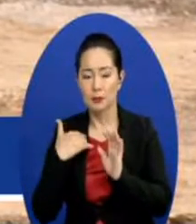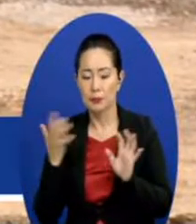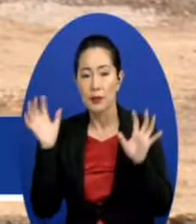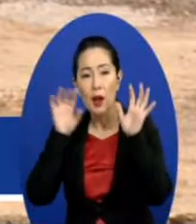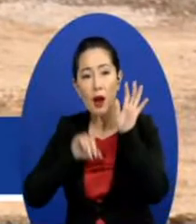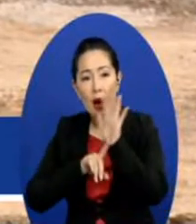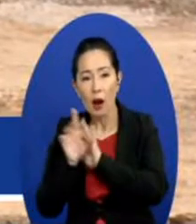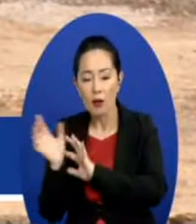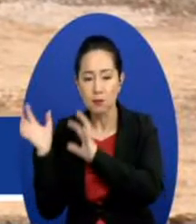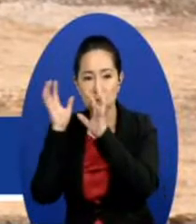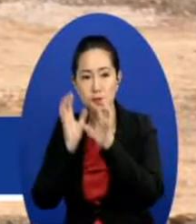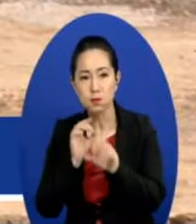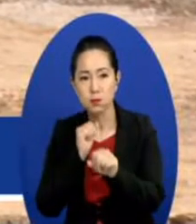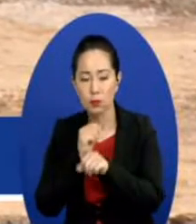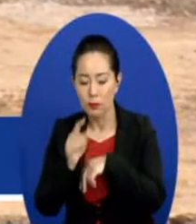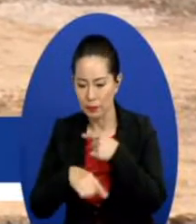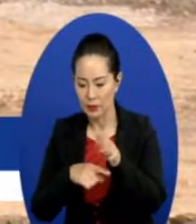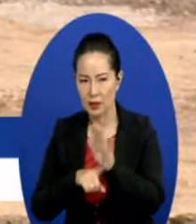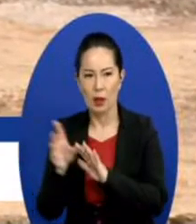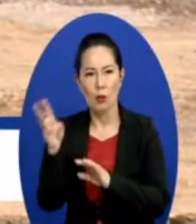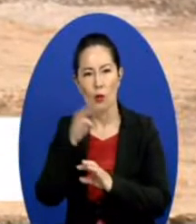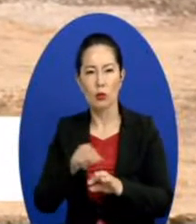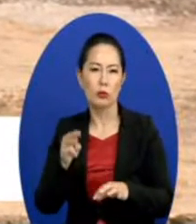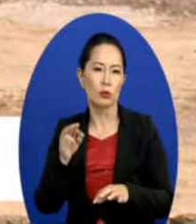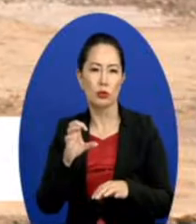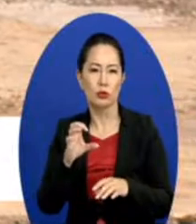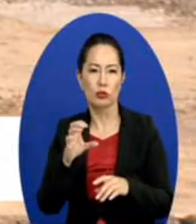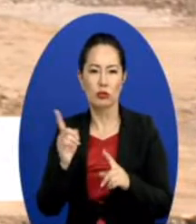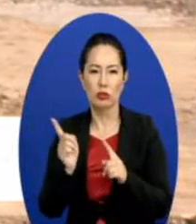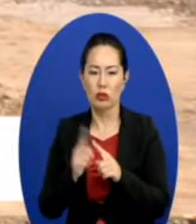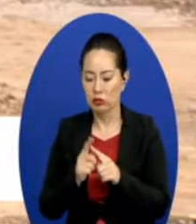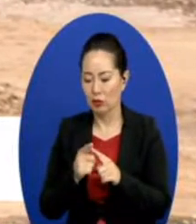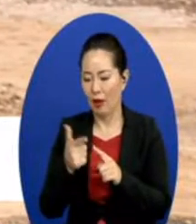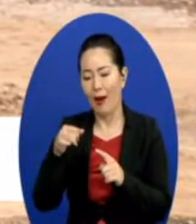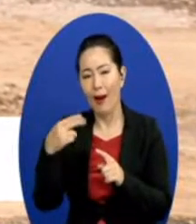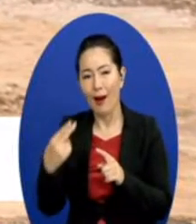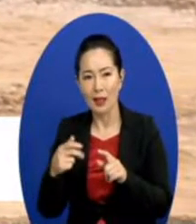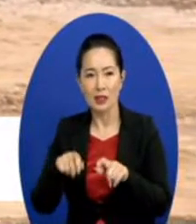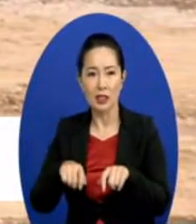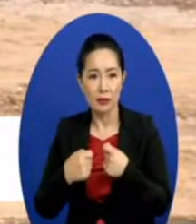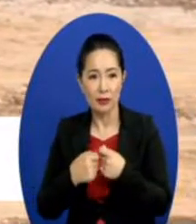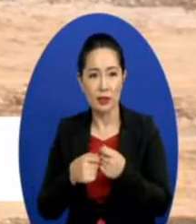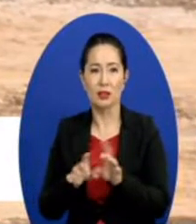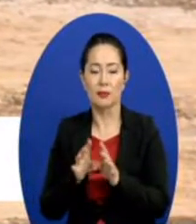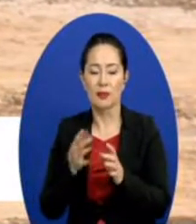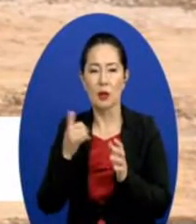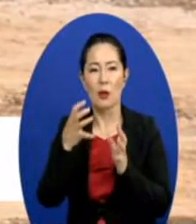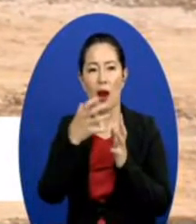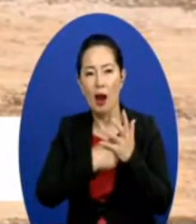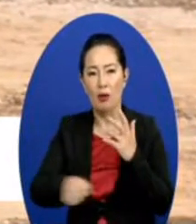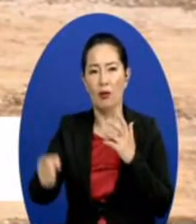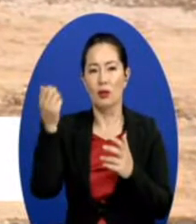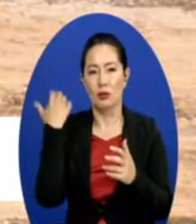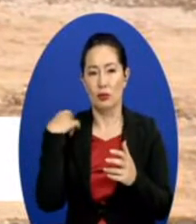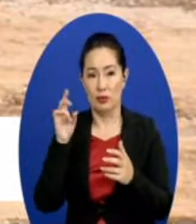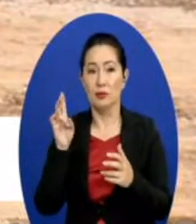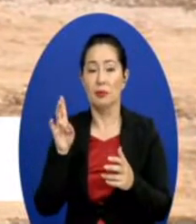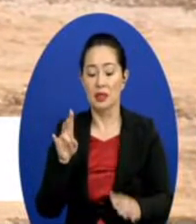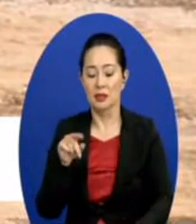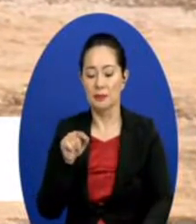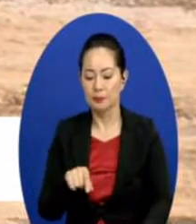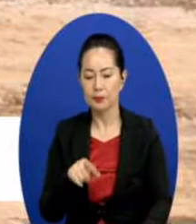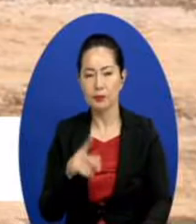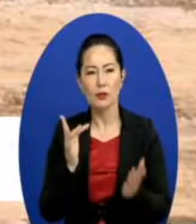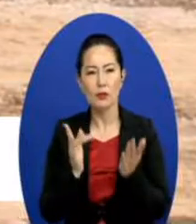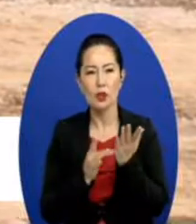ирээд одоо ажиллаж эхлэхэд бол энэ бол хамгийн юм нь хөлдсөн одоо гаццсан эвдэрчсэн зарим юмээ суглаад аваа явчихсан. За